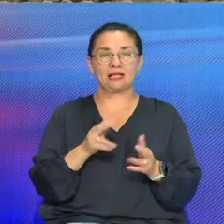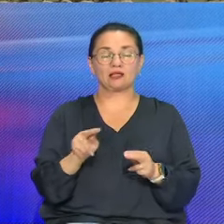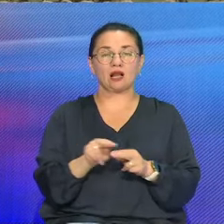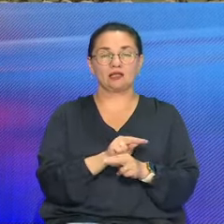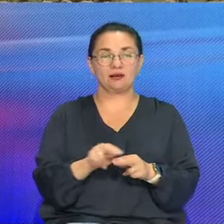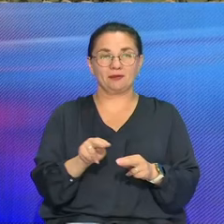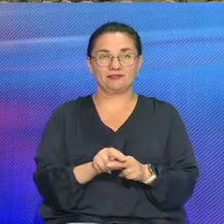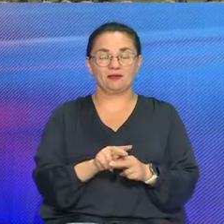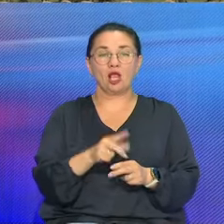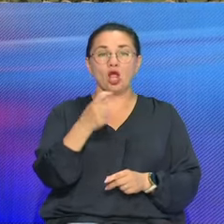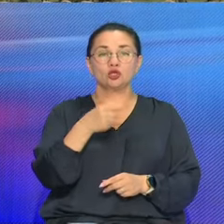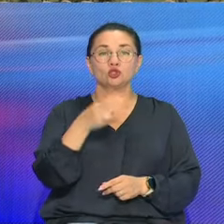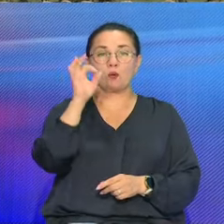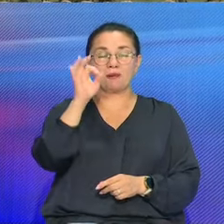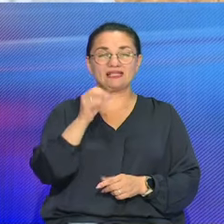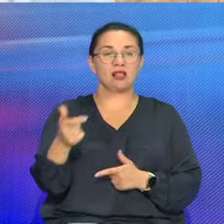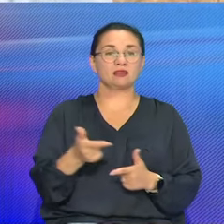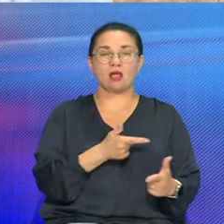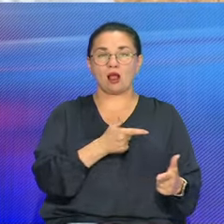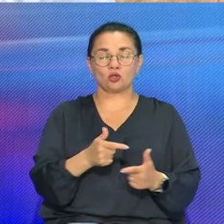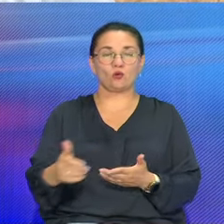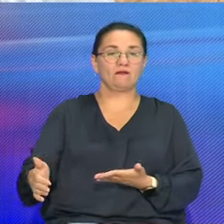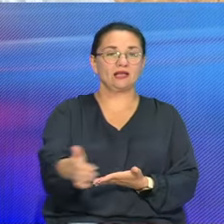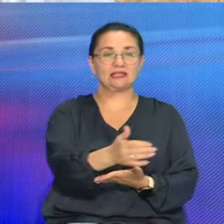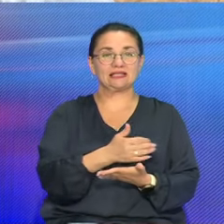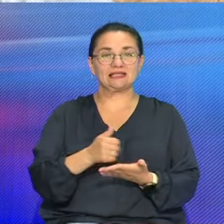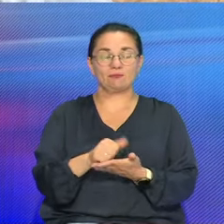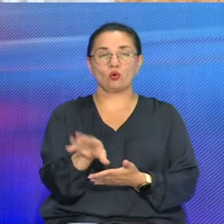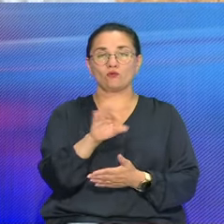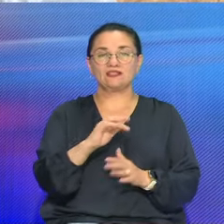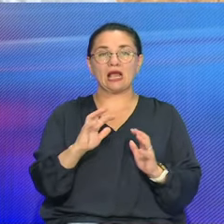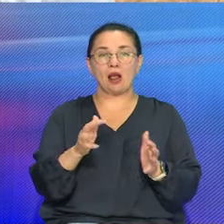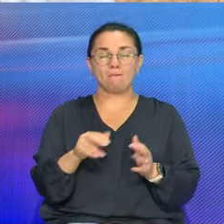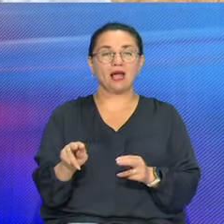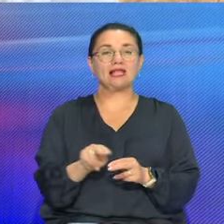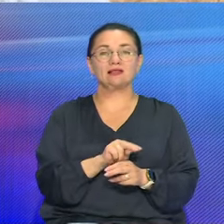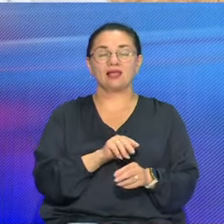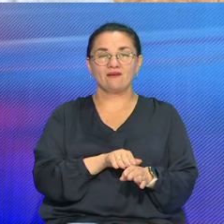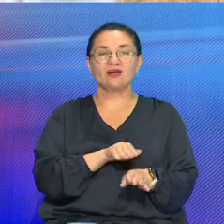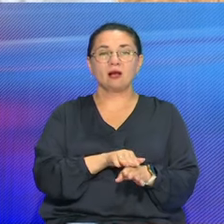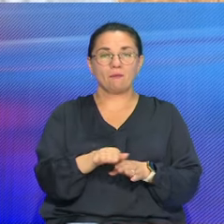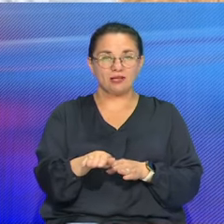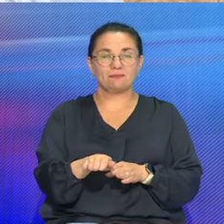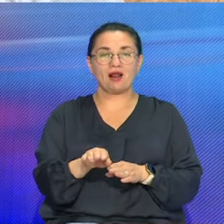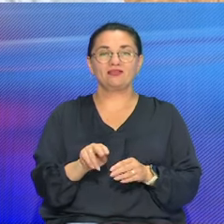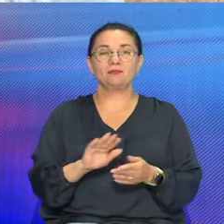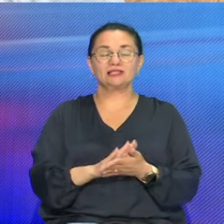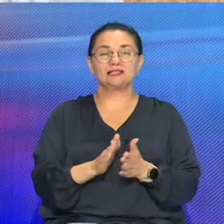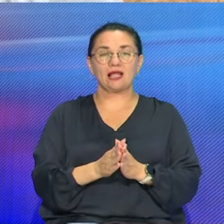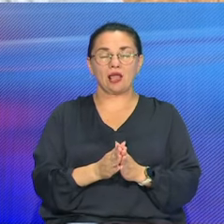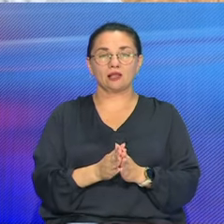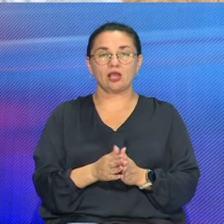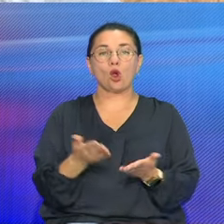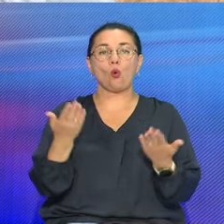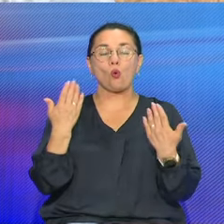подошли 100% готовность. Все 7 комбайнов у нас исправны. На сегодняшний день они в исправном состоянии. Мы